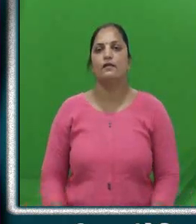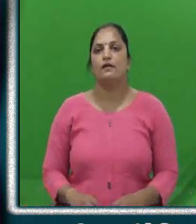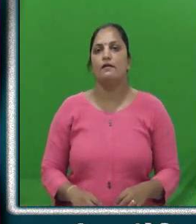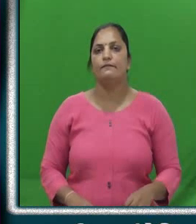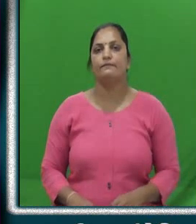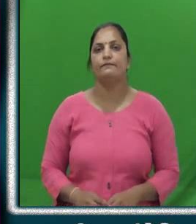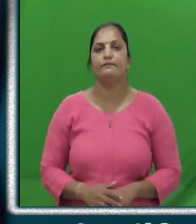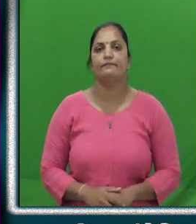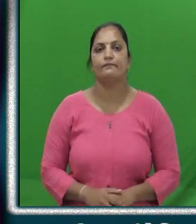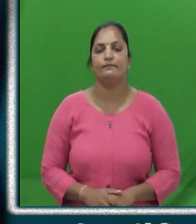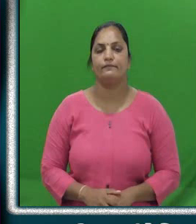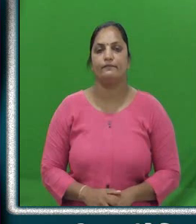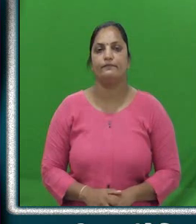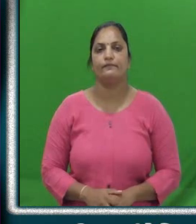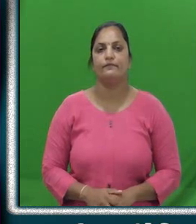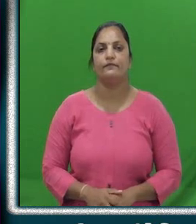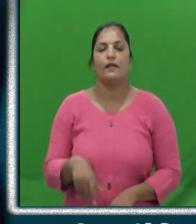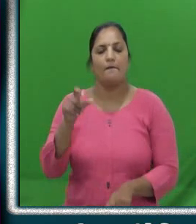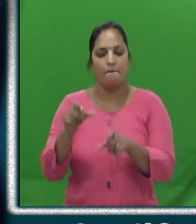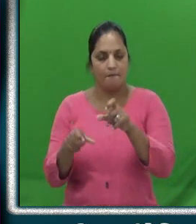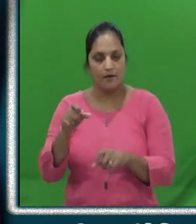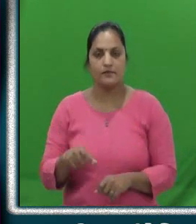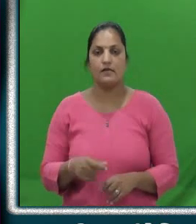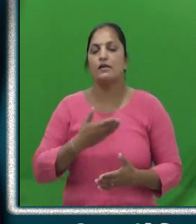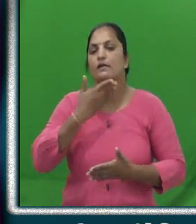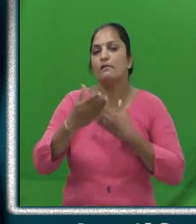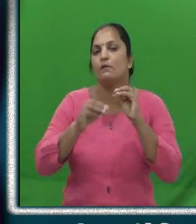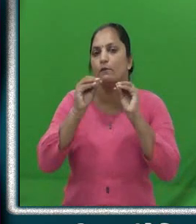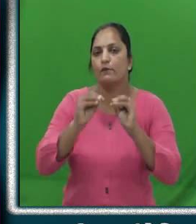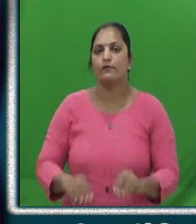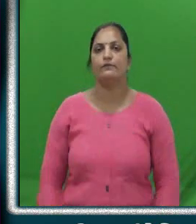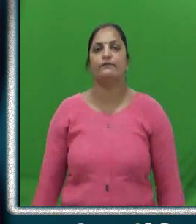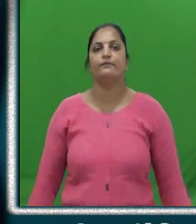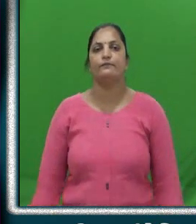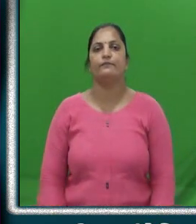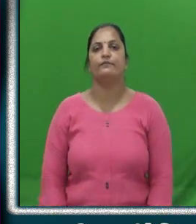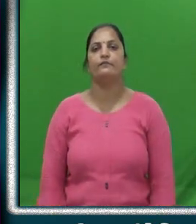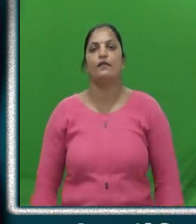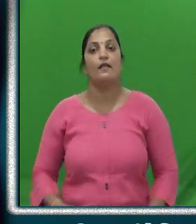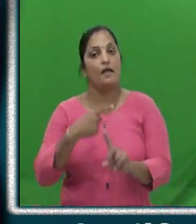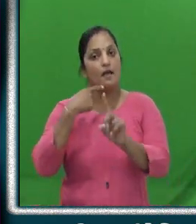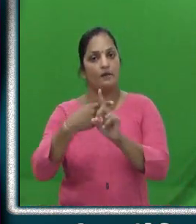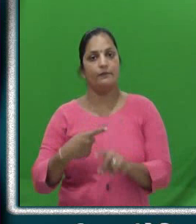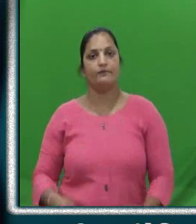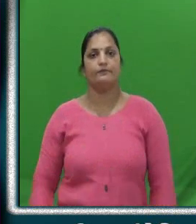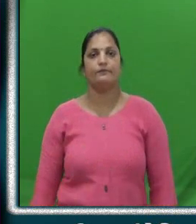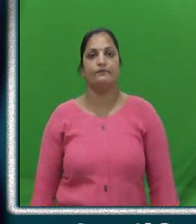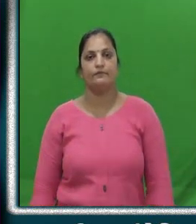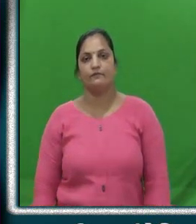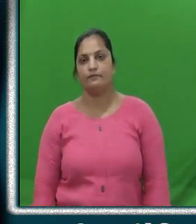નાટકો દ્વારા, થ્રુ એટલે દ્વારા, એડ્યુકેટ્સ પીપલ લોકોને શિક્ષિત કરે છે.